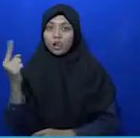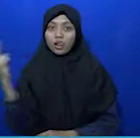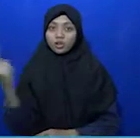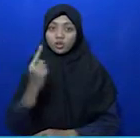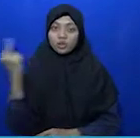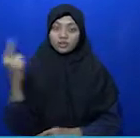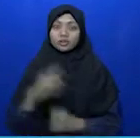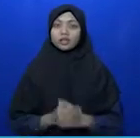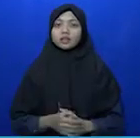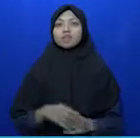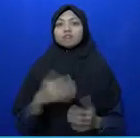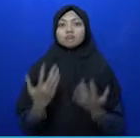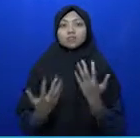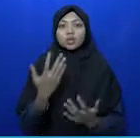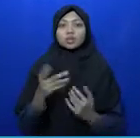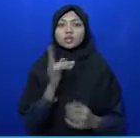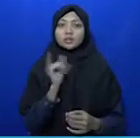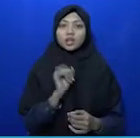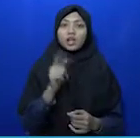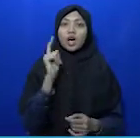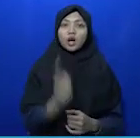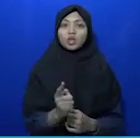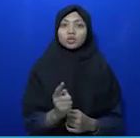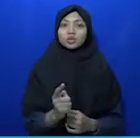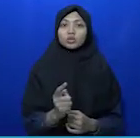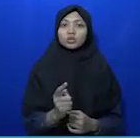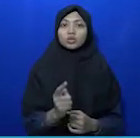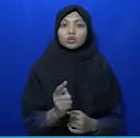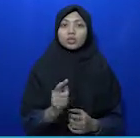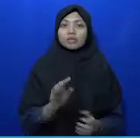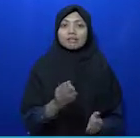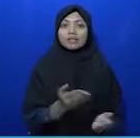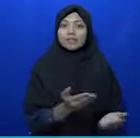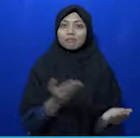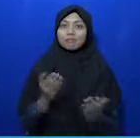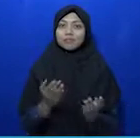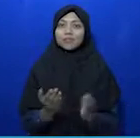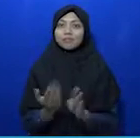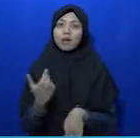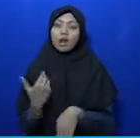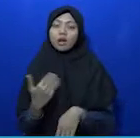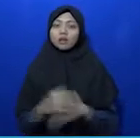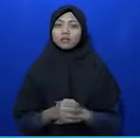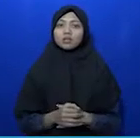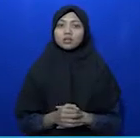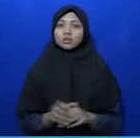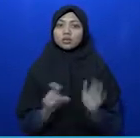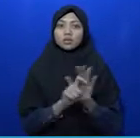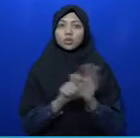masuk. Jadi akhirnya toh harus mengembalikan. Nah, Bank Indonesia itu kita beli secara